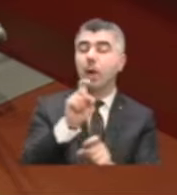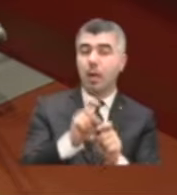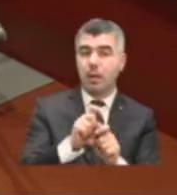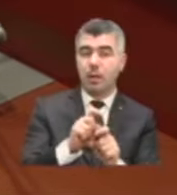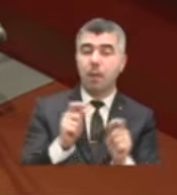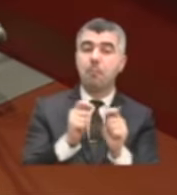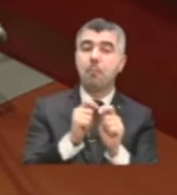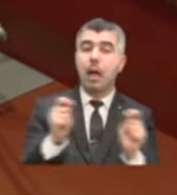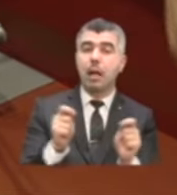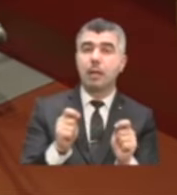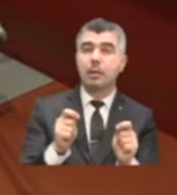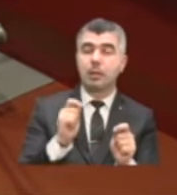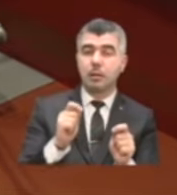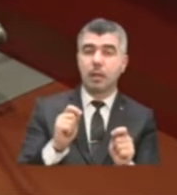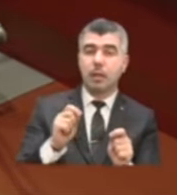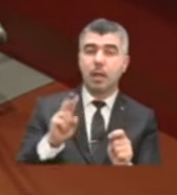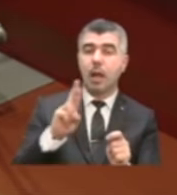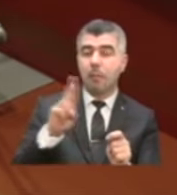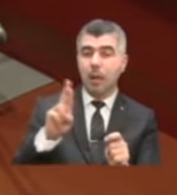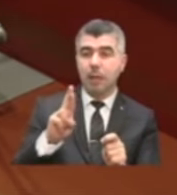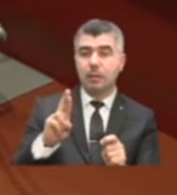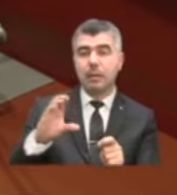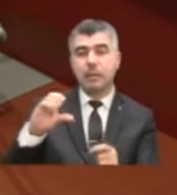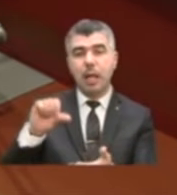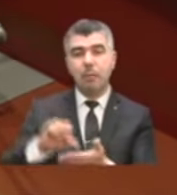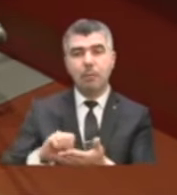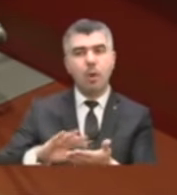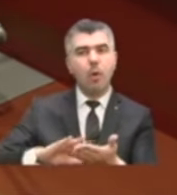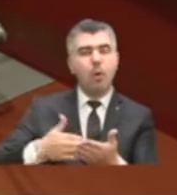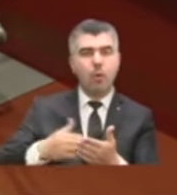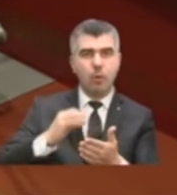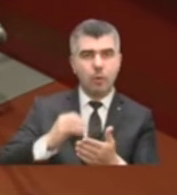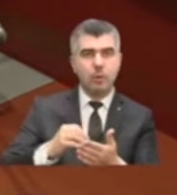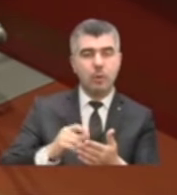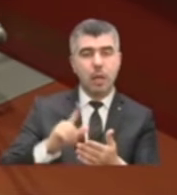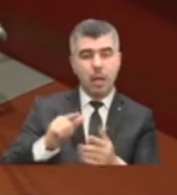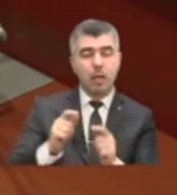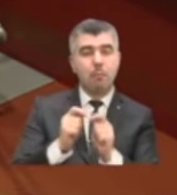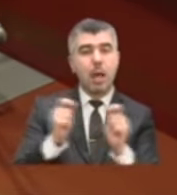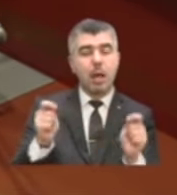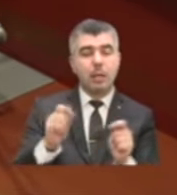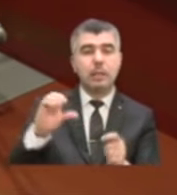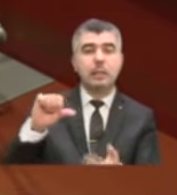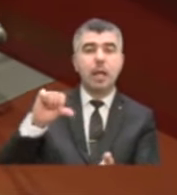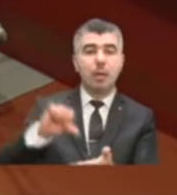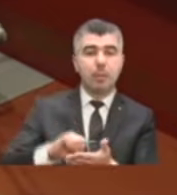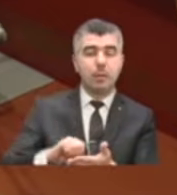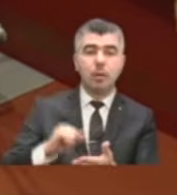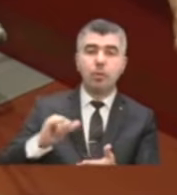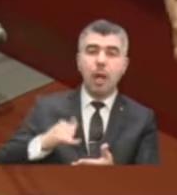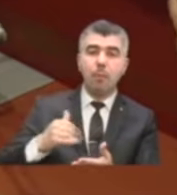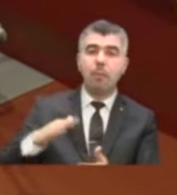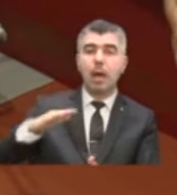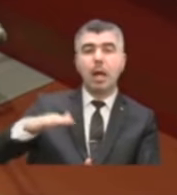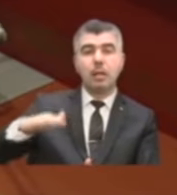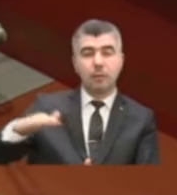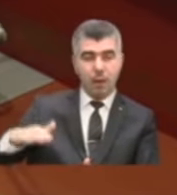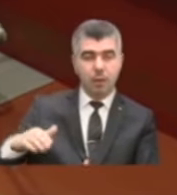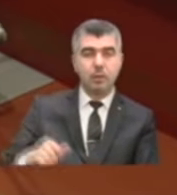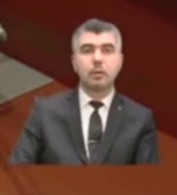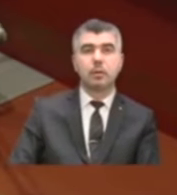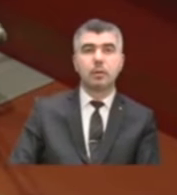معرض الكتاب الرباط الدار البيضاء، درنا معارض دوليه في جميع المدن السيده النائبه، ودرنا معرض دولي جديد في مدينه الدار البيضاء للشباب والطفوله،